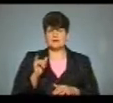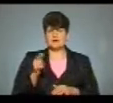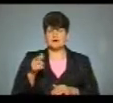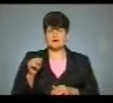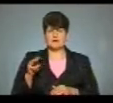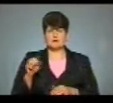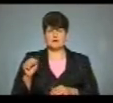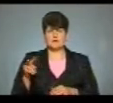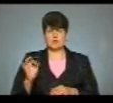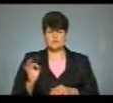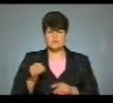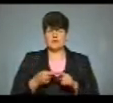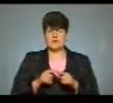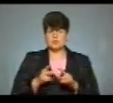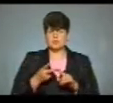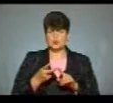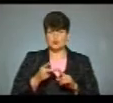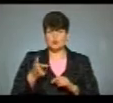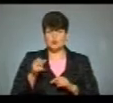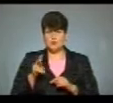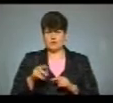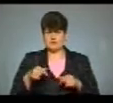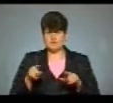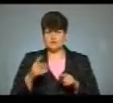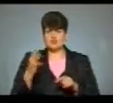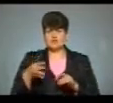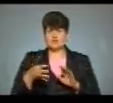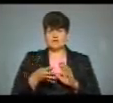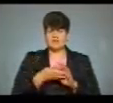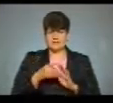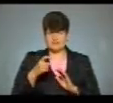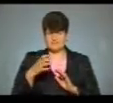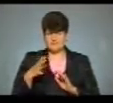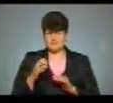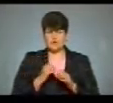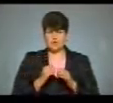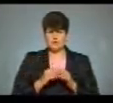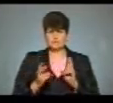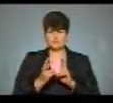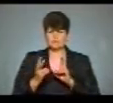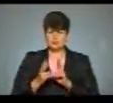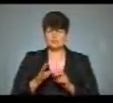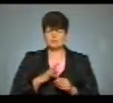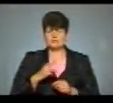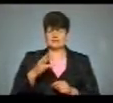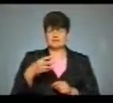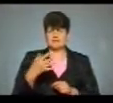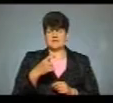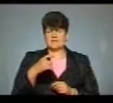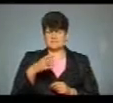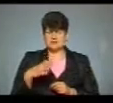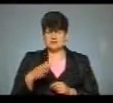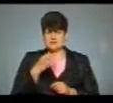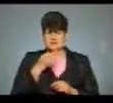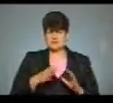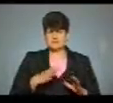Гатало. А це другий гол, який він забив на 49-й хвилині. Кожен тайм тривав по 35 хвилин, повідомив тренер